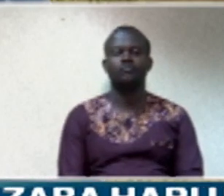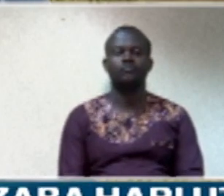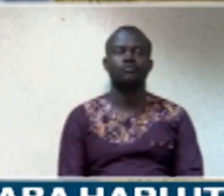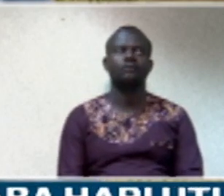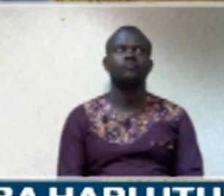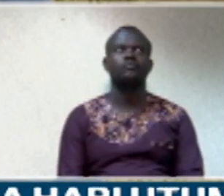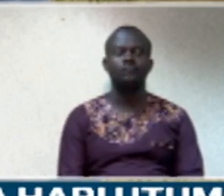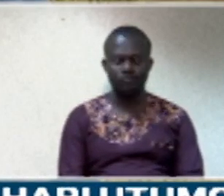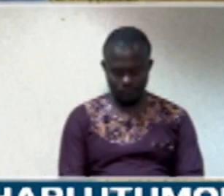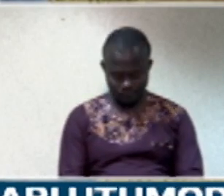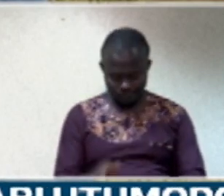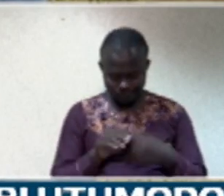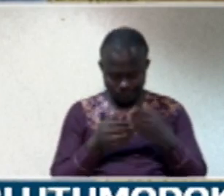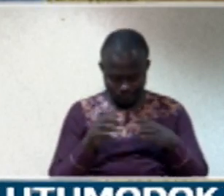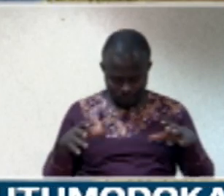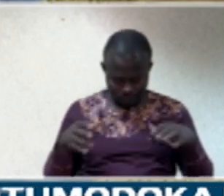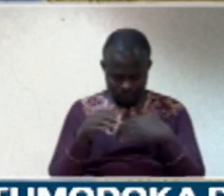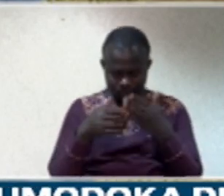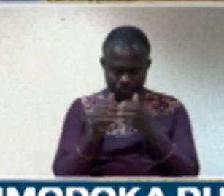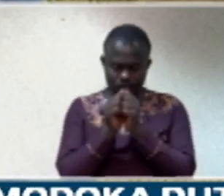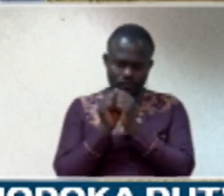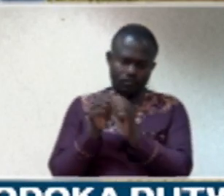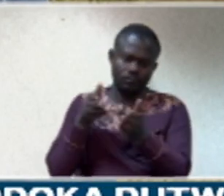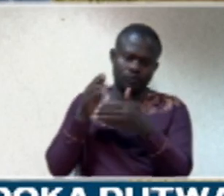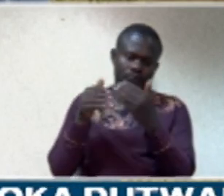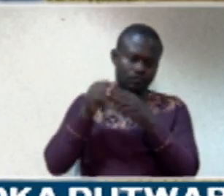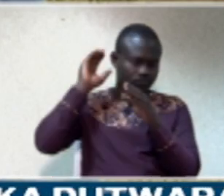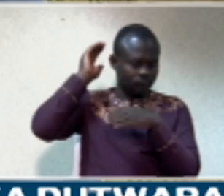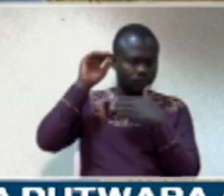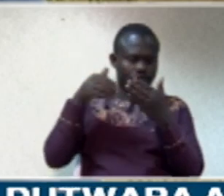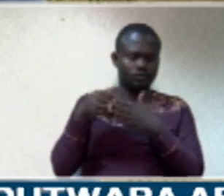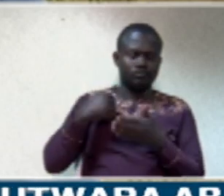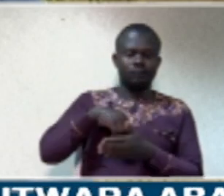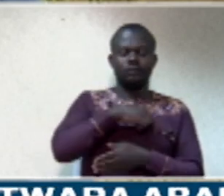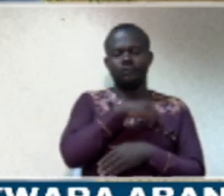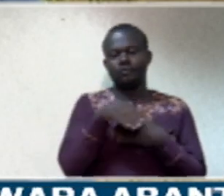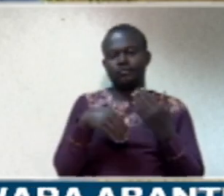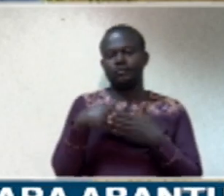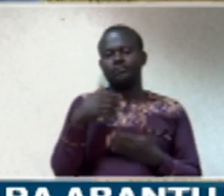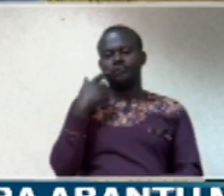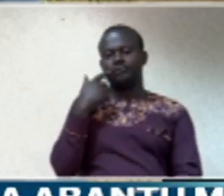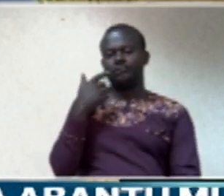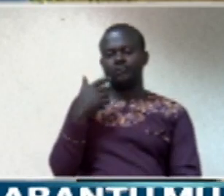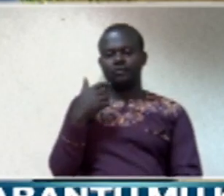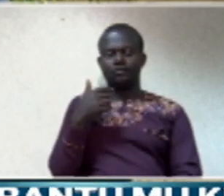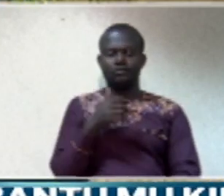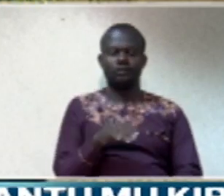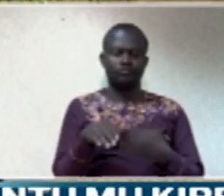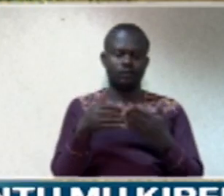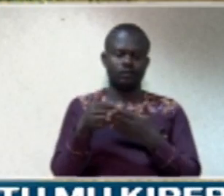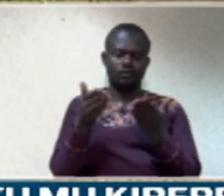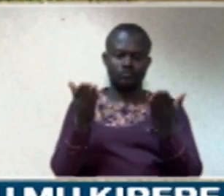Bundi twashize hamwe tugenda dukurikira makuru nangira ngo mfatiye umwanya nshimira ubuyobozi bwacu ubuyobozi bw'u